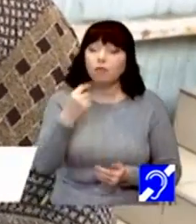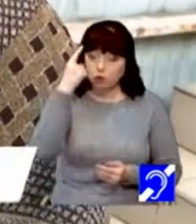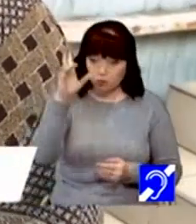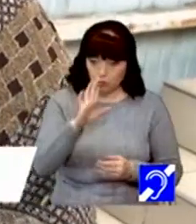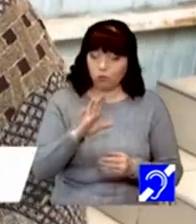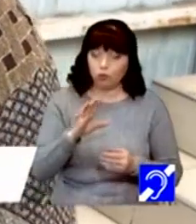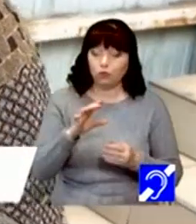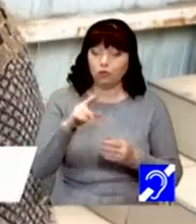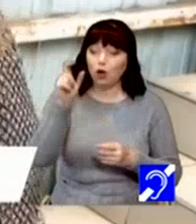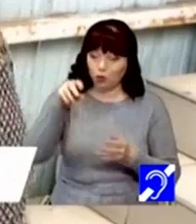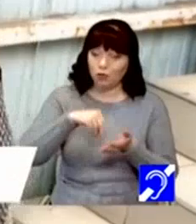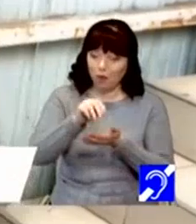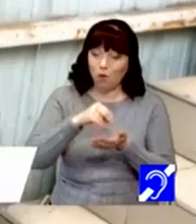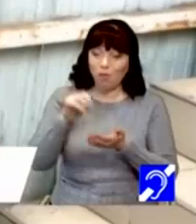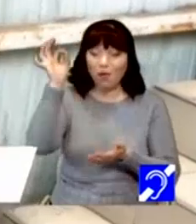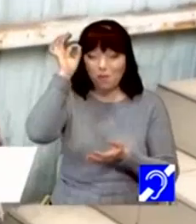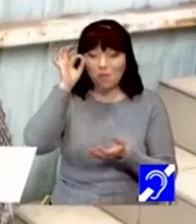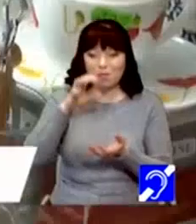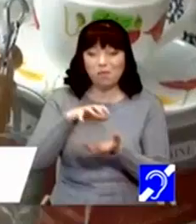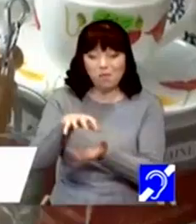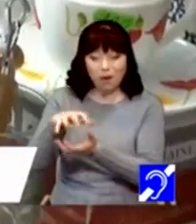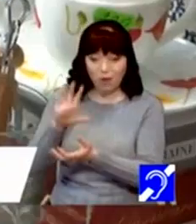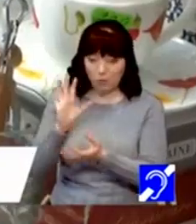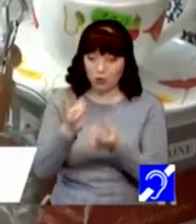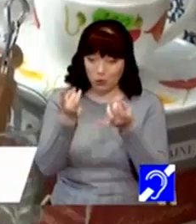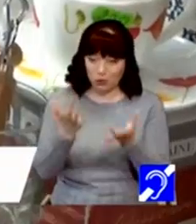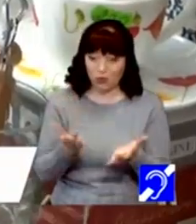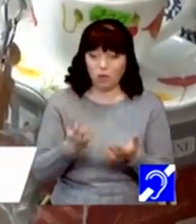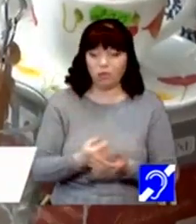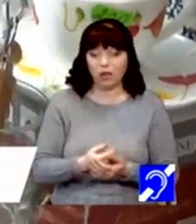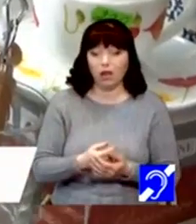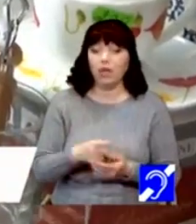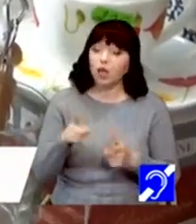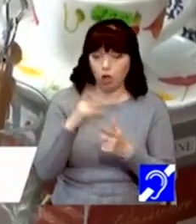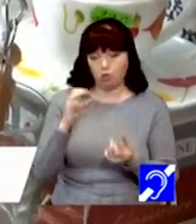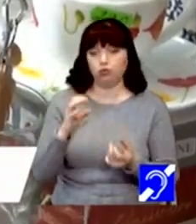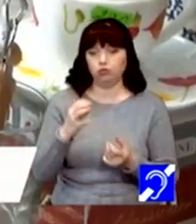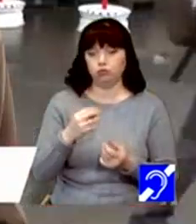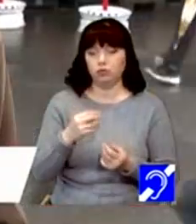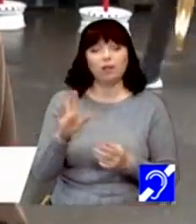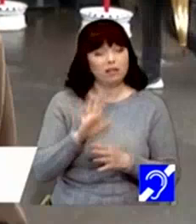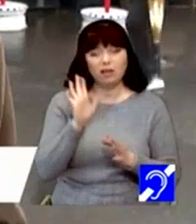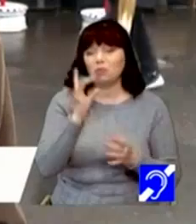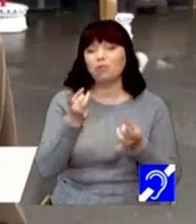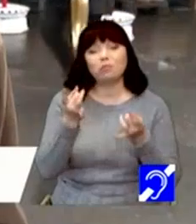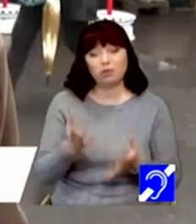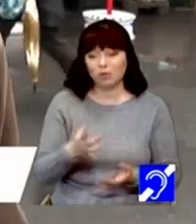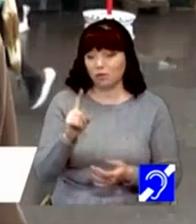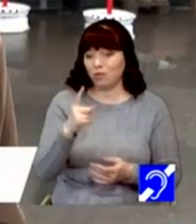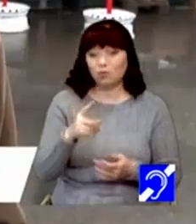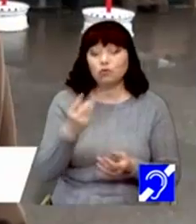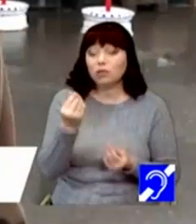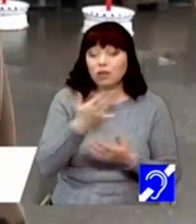pe oameni mai modestă sau totuși tradiția este mai multe despre asta pierdut că tati scump începem cu plus